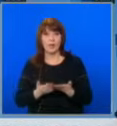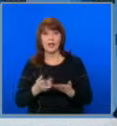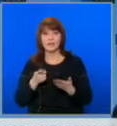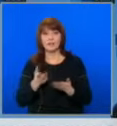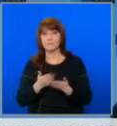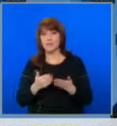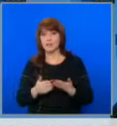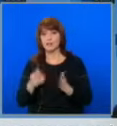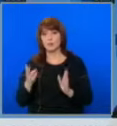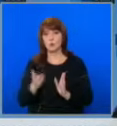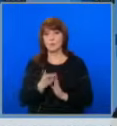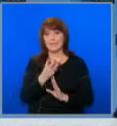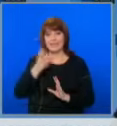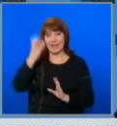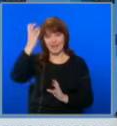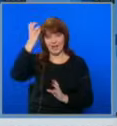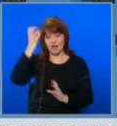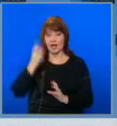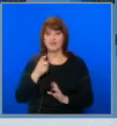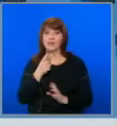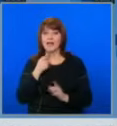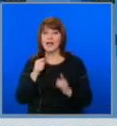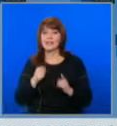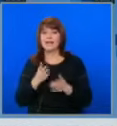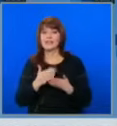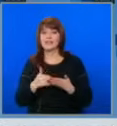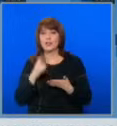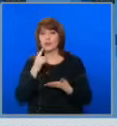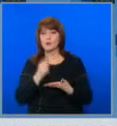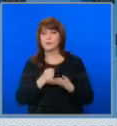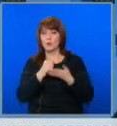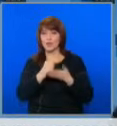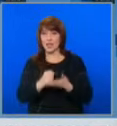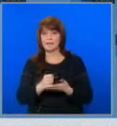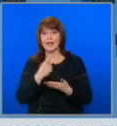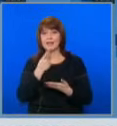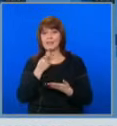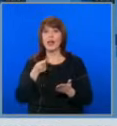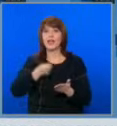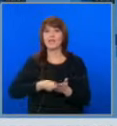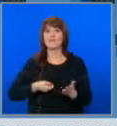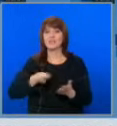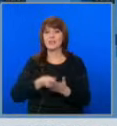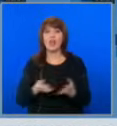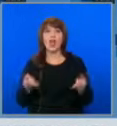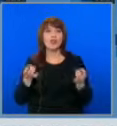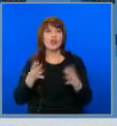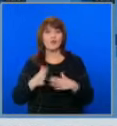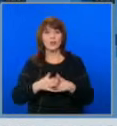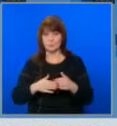част от тези 18 страни а значителна част от този бюджет около 1/3 е за инвестиране в нови